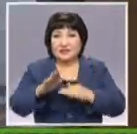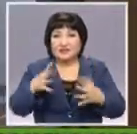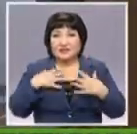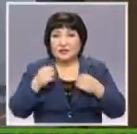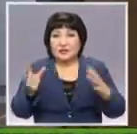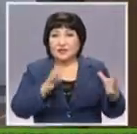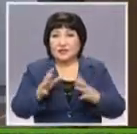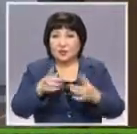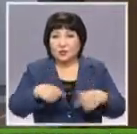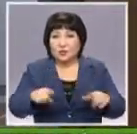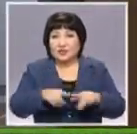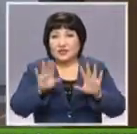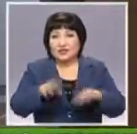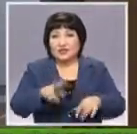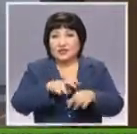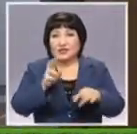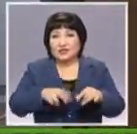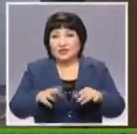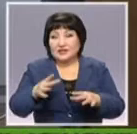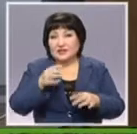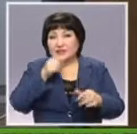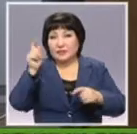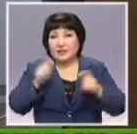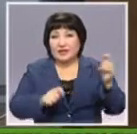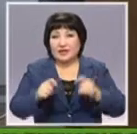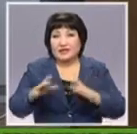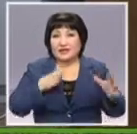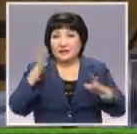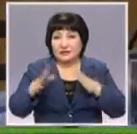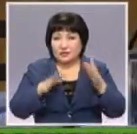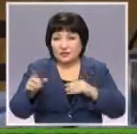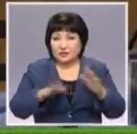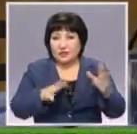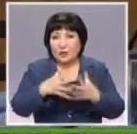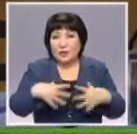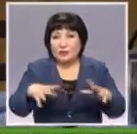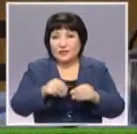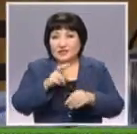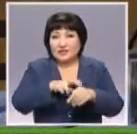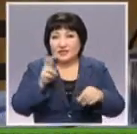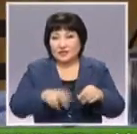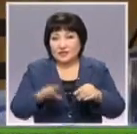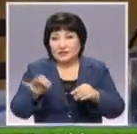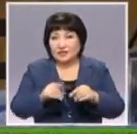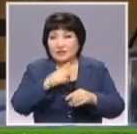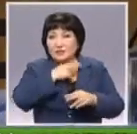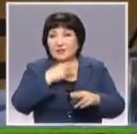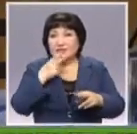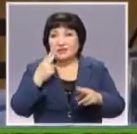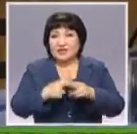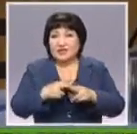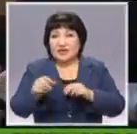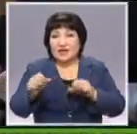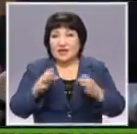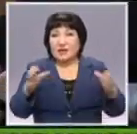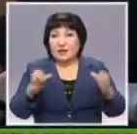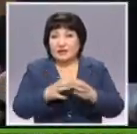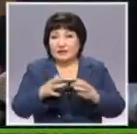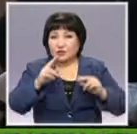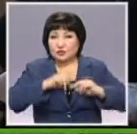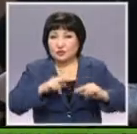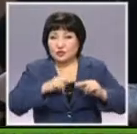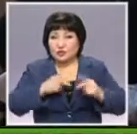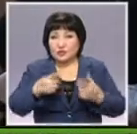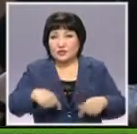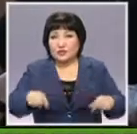жергілікті дәрігерлерге семинар-тренинг өткізді. Семинарда отбасылық дәрігері мен мейірбикелердің командалық жұмысын ұйымдастыру жүйесінің мәселелері